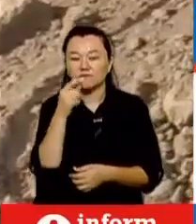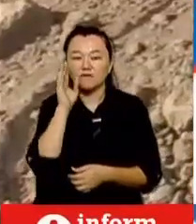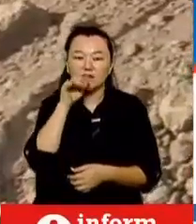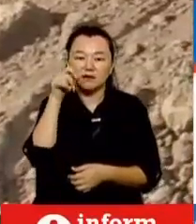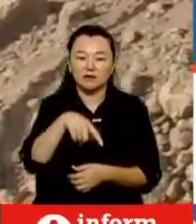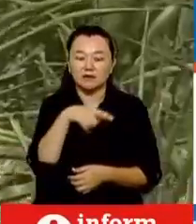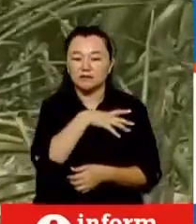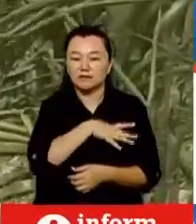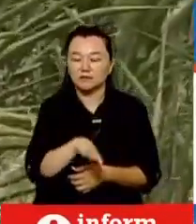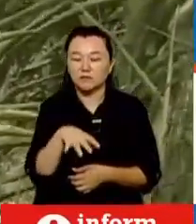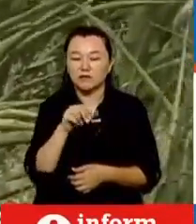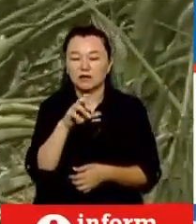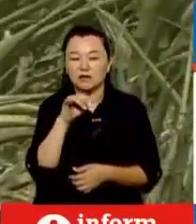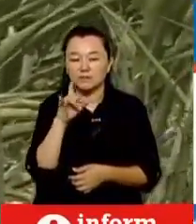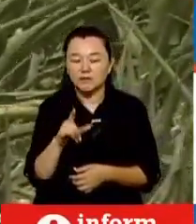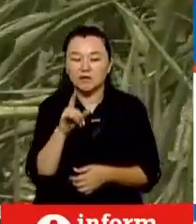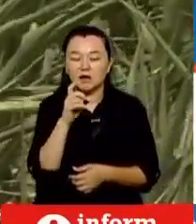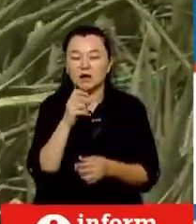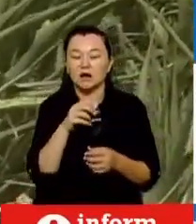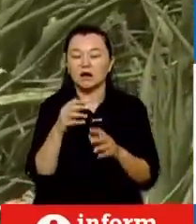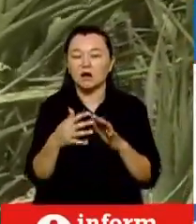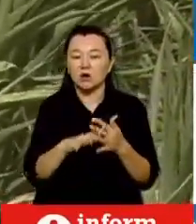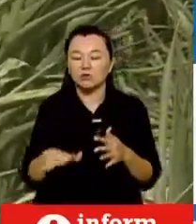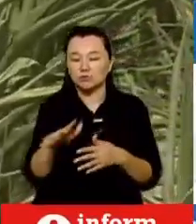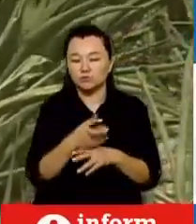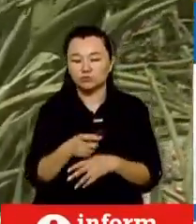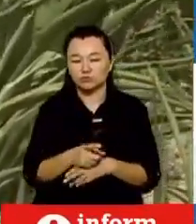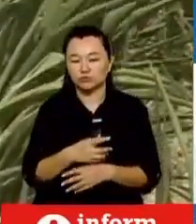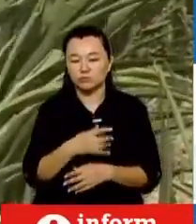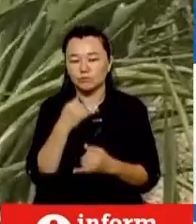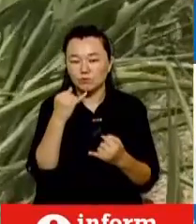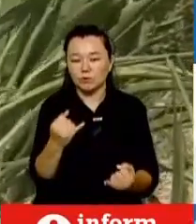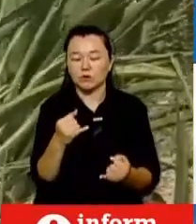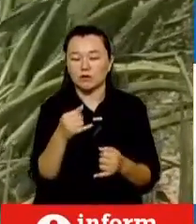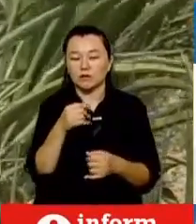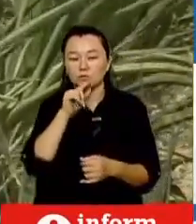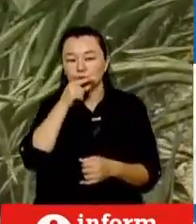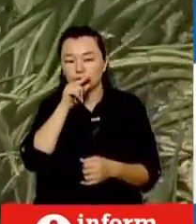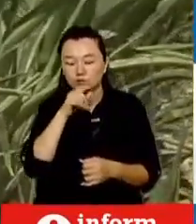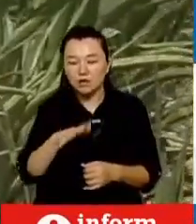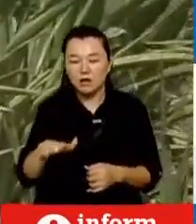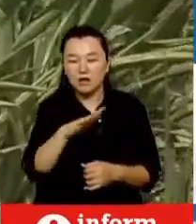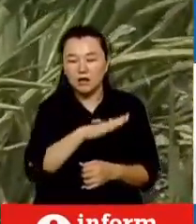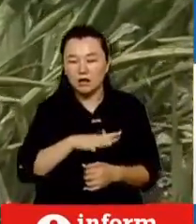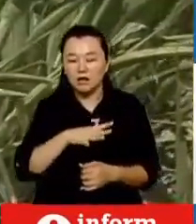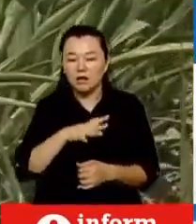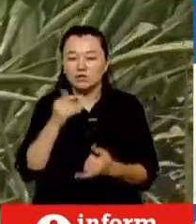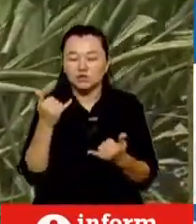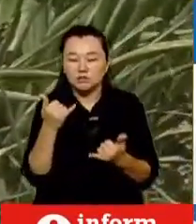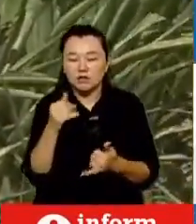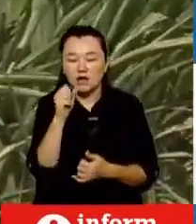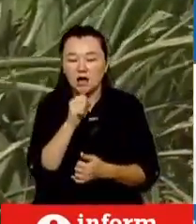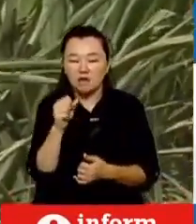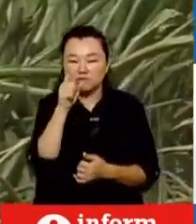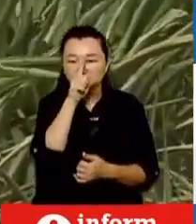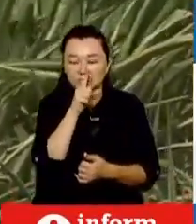жоқ. Талапты ауылындағы егістіктің жағдайы қазір өте нашар. Мәселен мына жүгері алқабы қазір тамыз айы